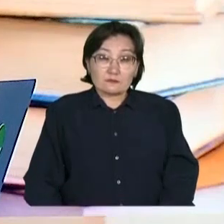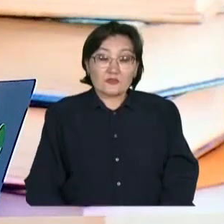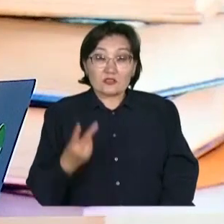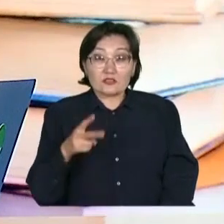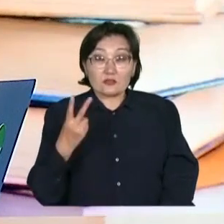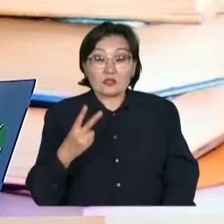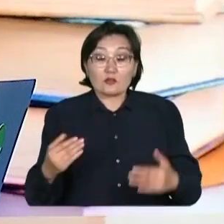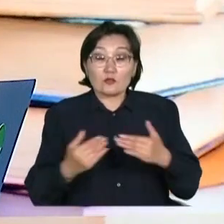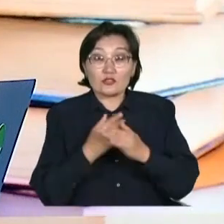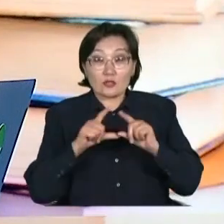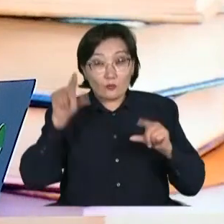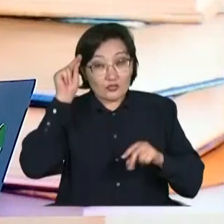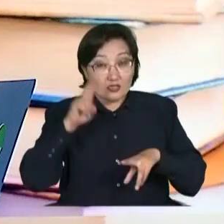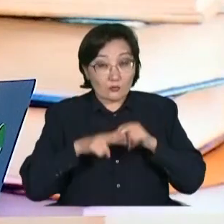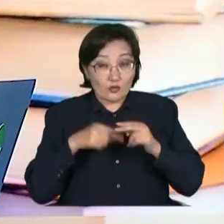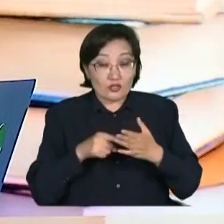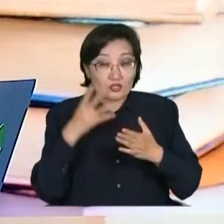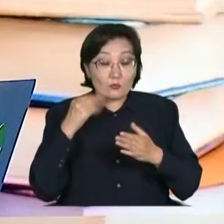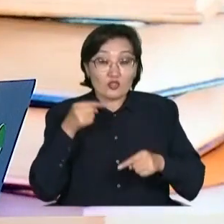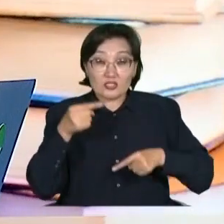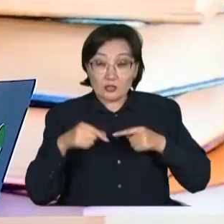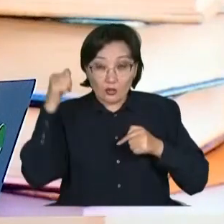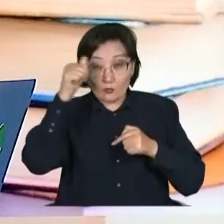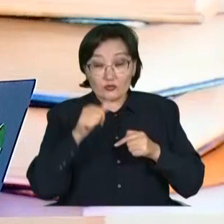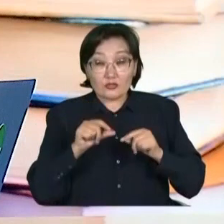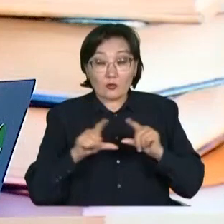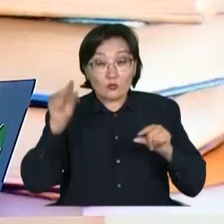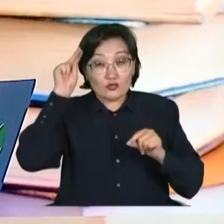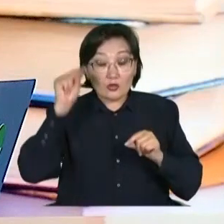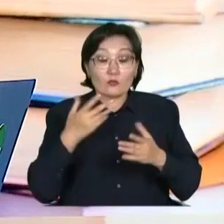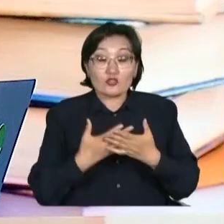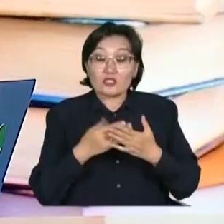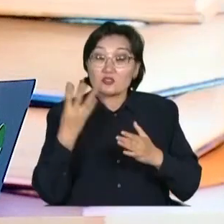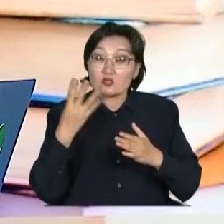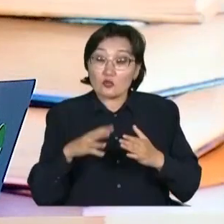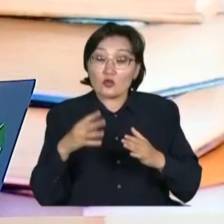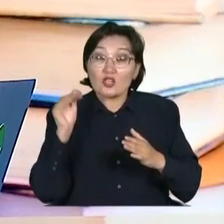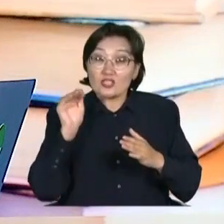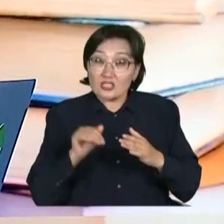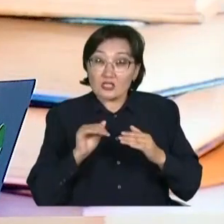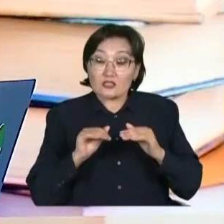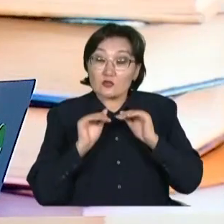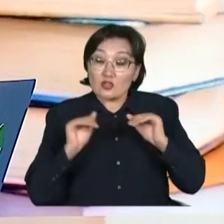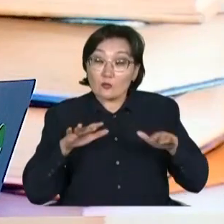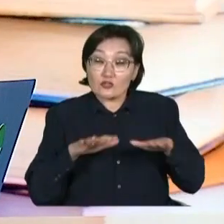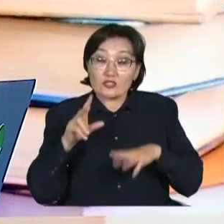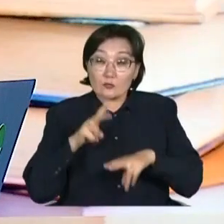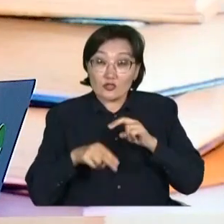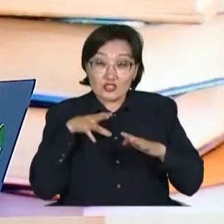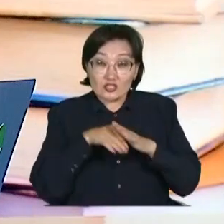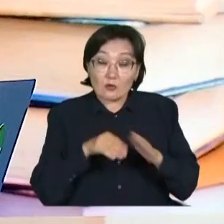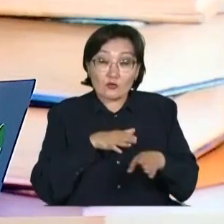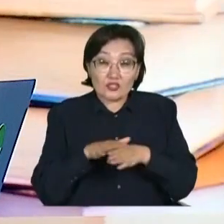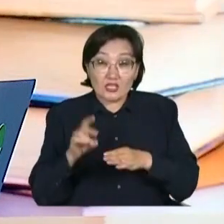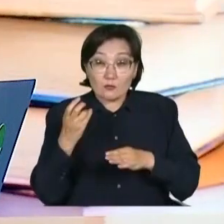22 новые школы появятся в Алматы в следующем году. Учебные заведения почти на 40 тысяч ученических мест построят в рамках